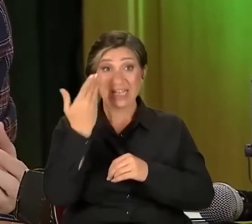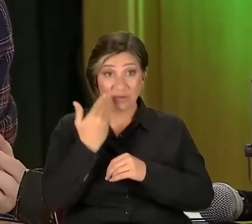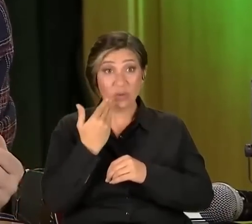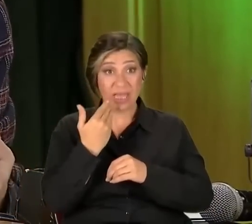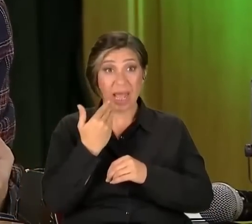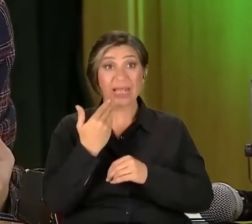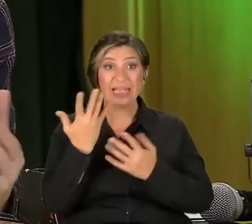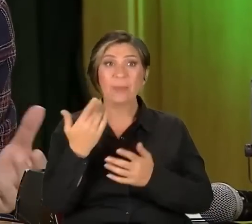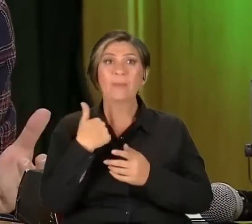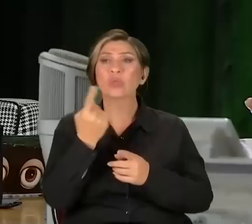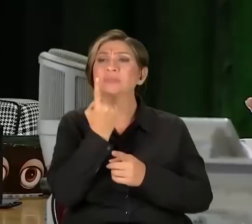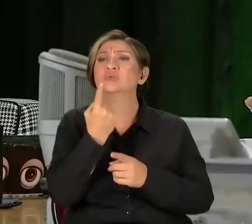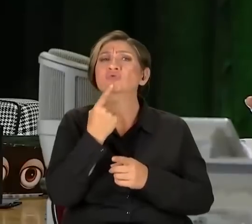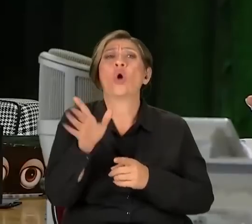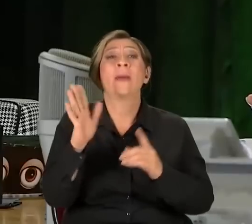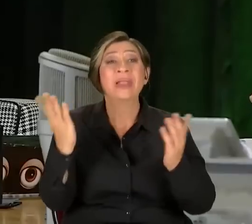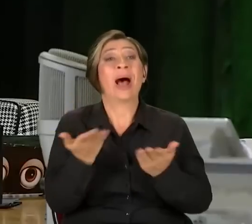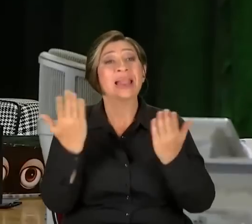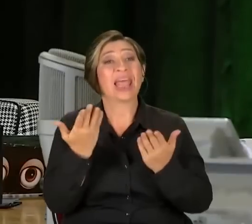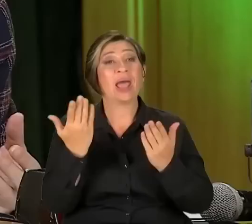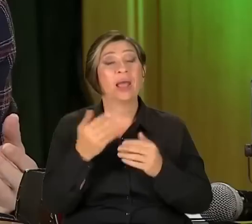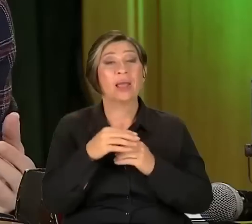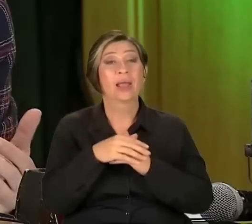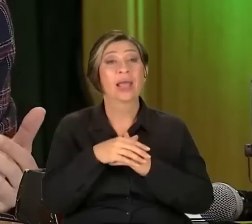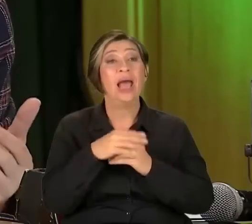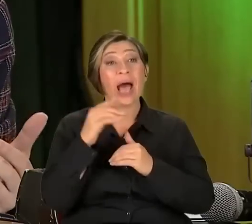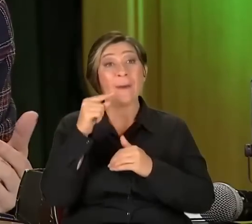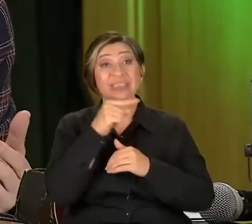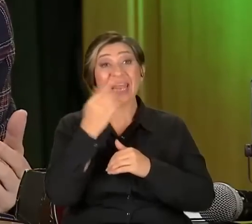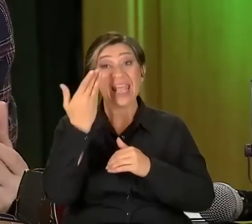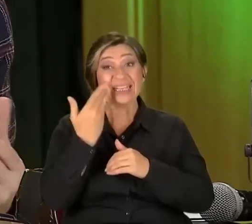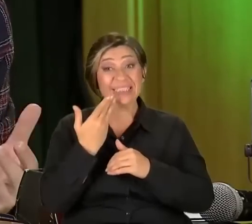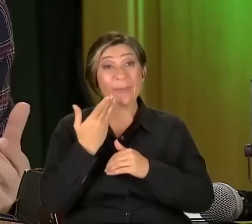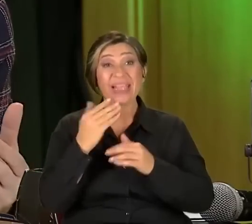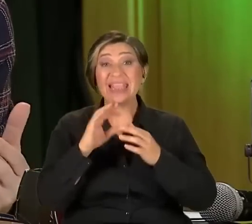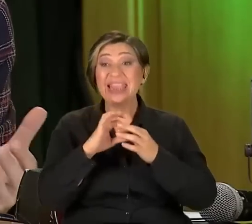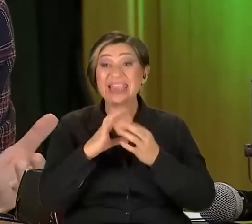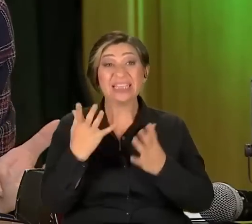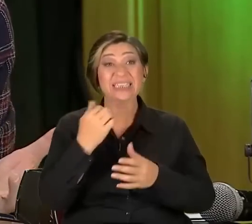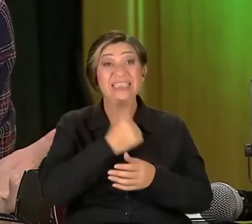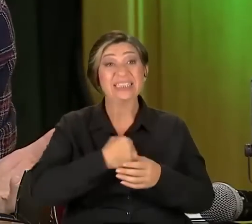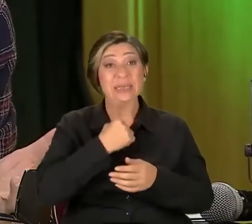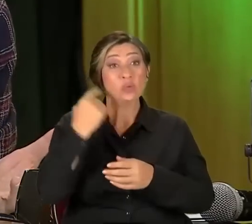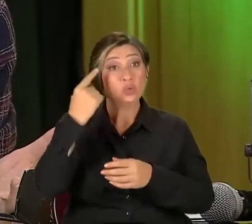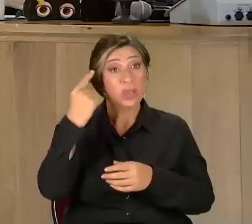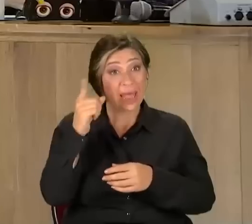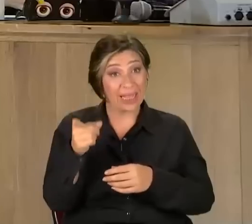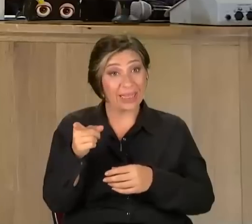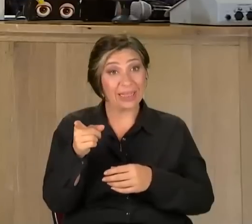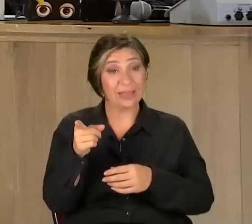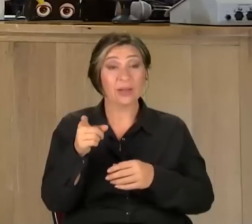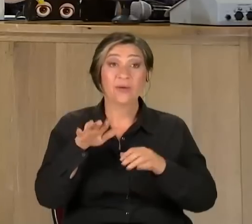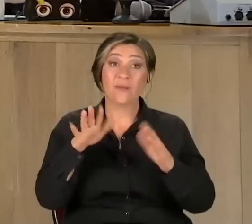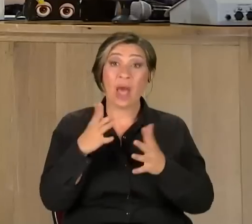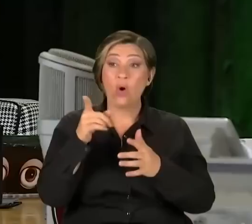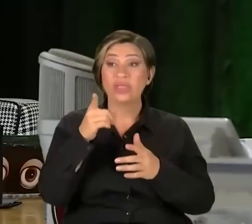eğer seni izliyorsa ki ben bu konuda hiçbir şey söylemediğim halde ama seni izlemesine nedense kızacağımı düşünerek ya